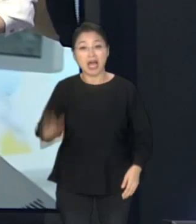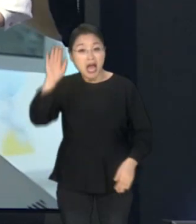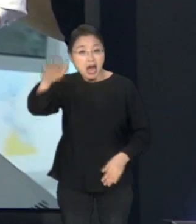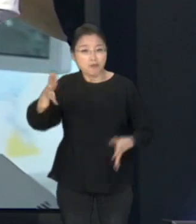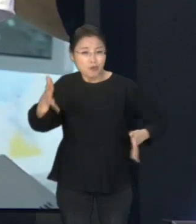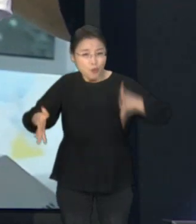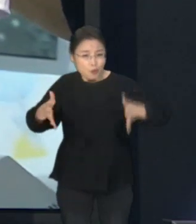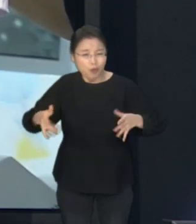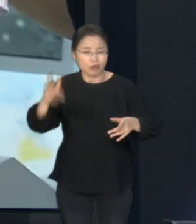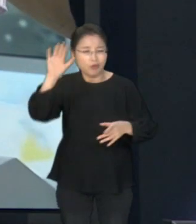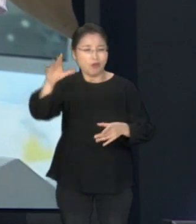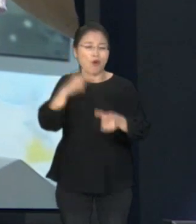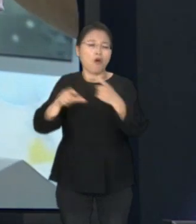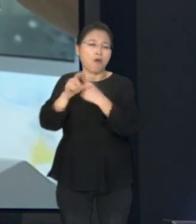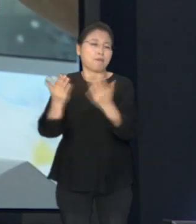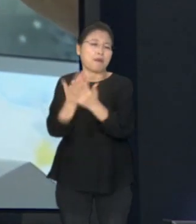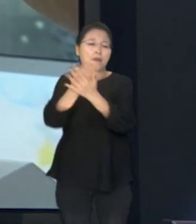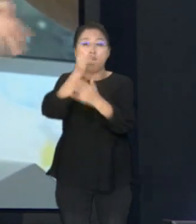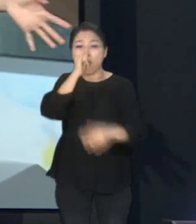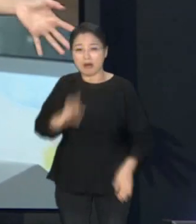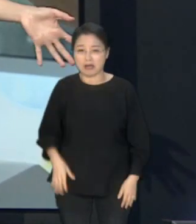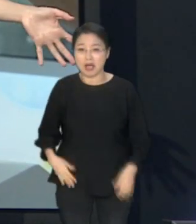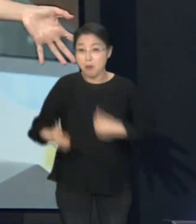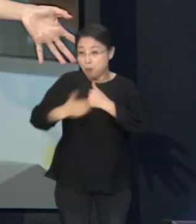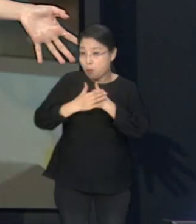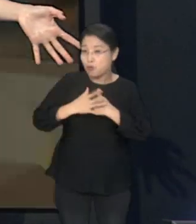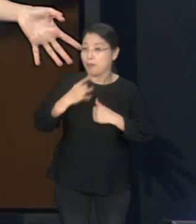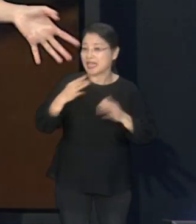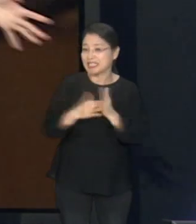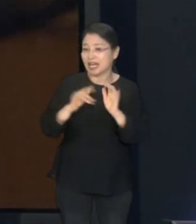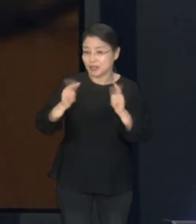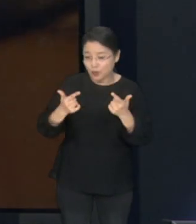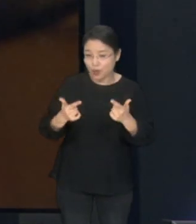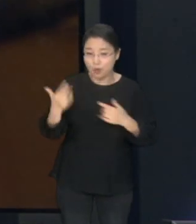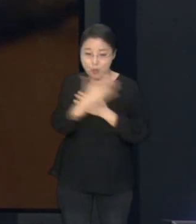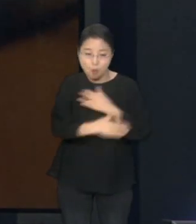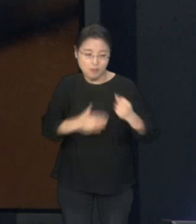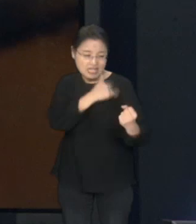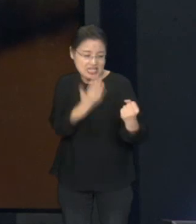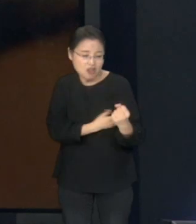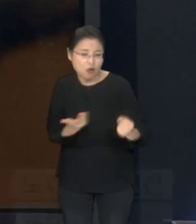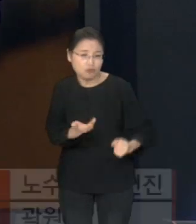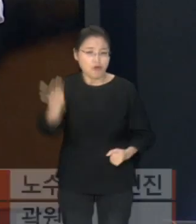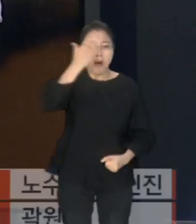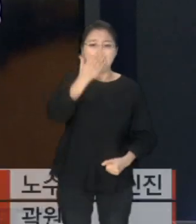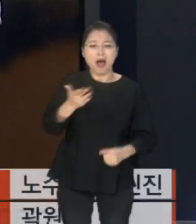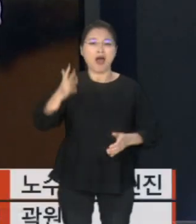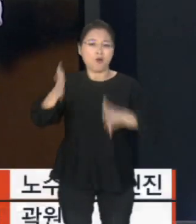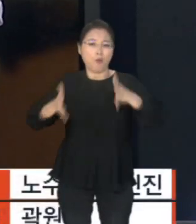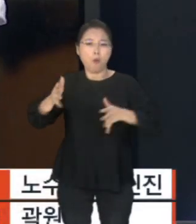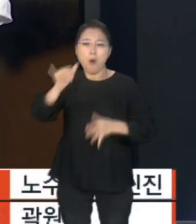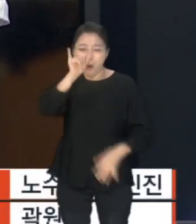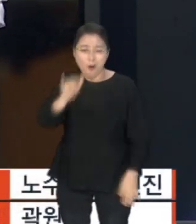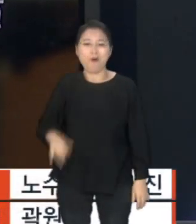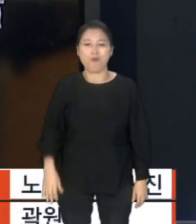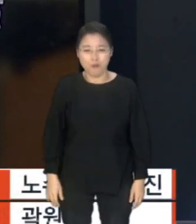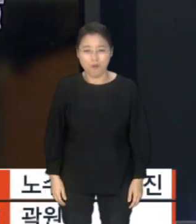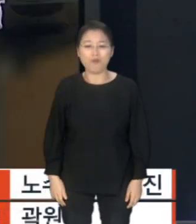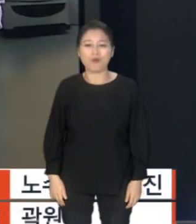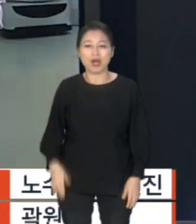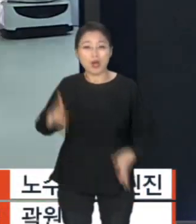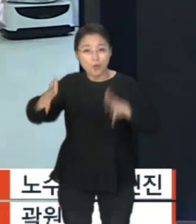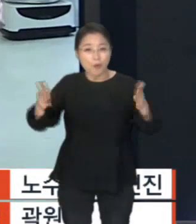시장은 성장하고 있죠. 단순히 보조하는 로봇에서 신체 능력을 높여주는 로봇까지 등장했습니다.